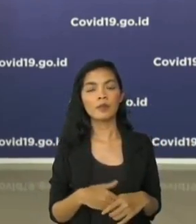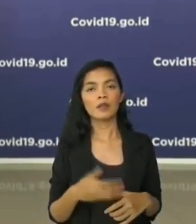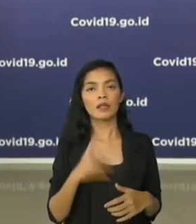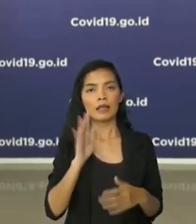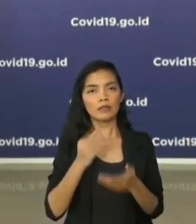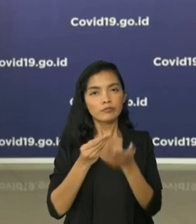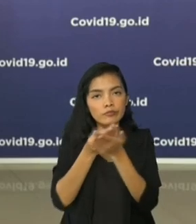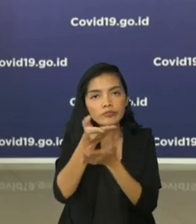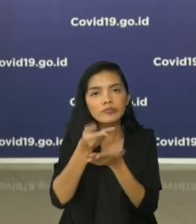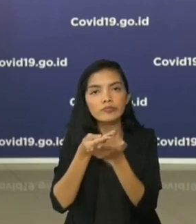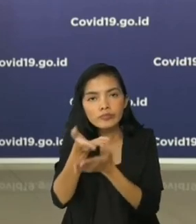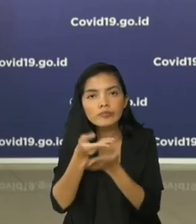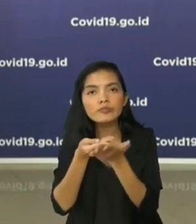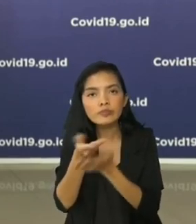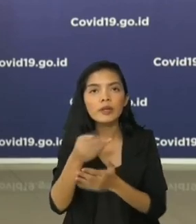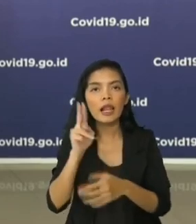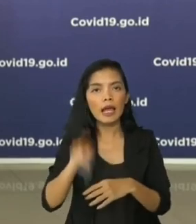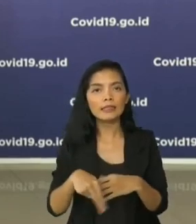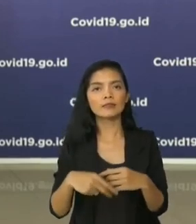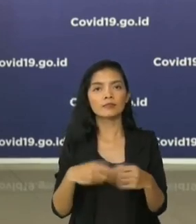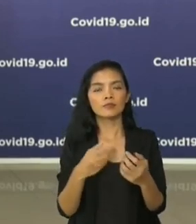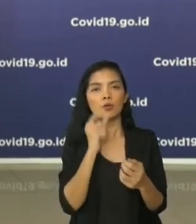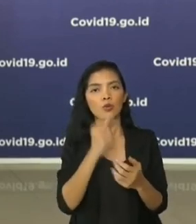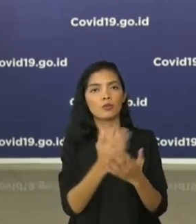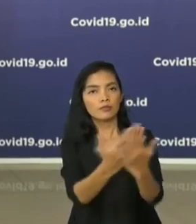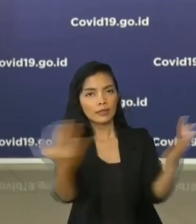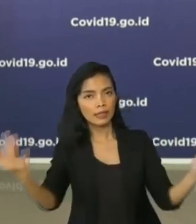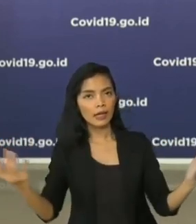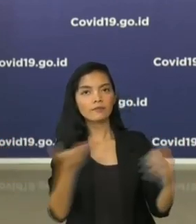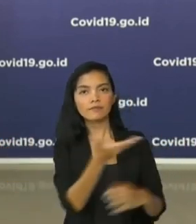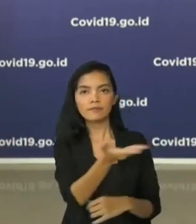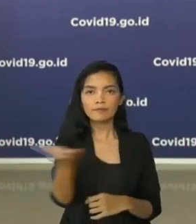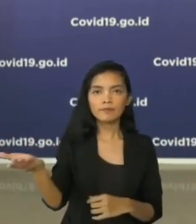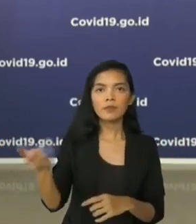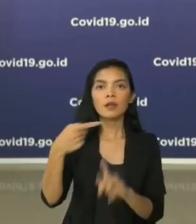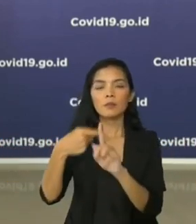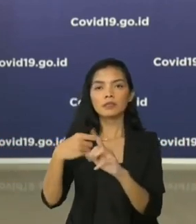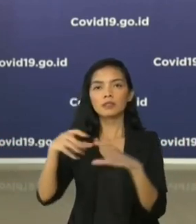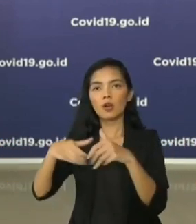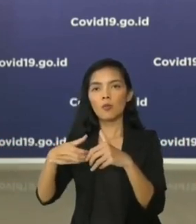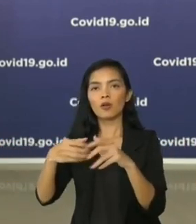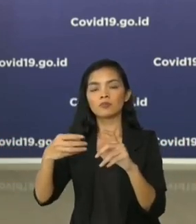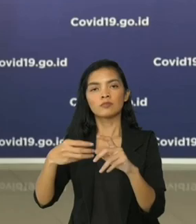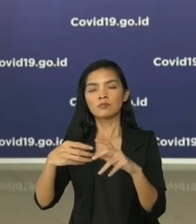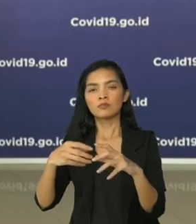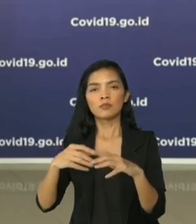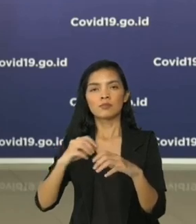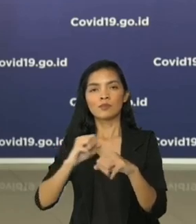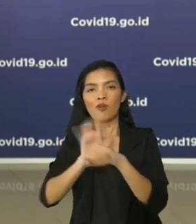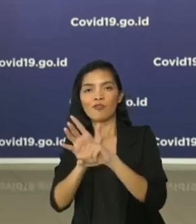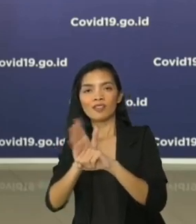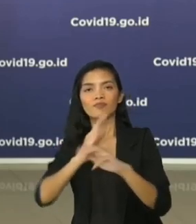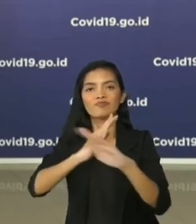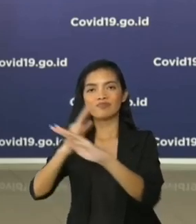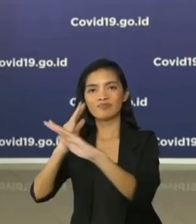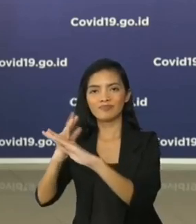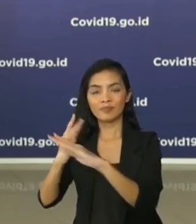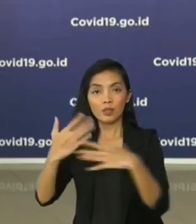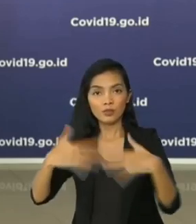laporan-laporan ini kepada warga masyarakat juga kepada gugus tugas demikian kurang lebihnya mohon maaf